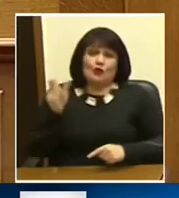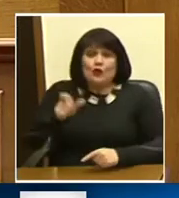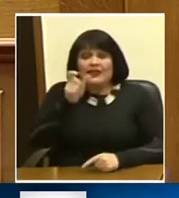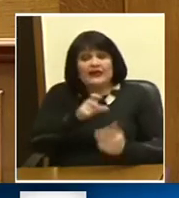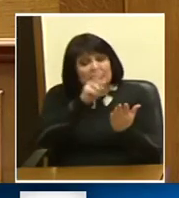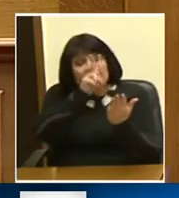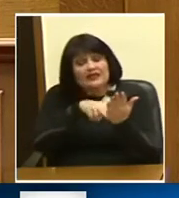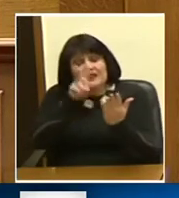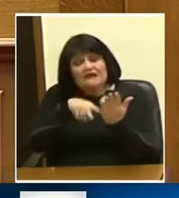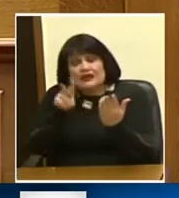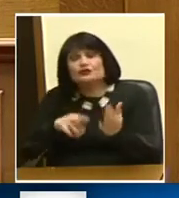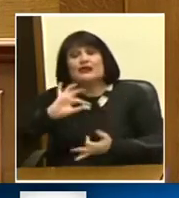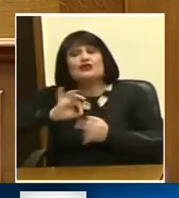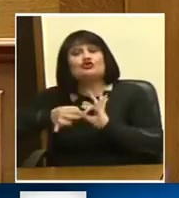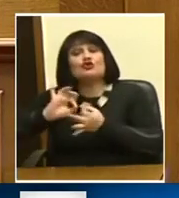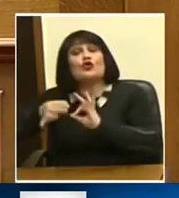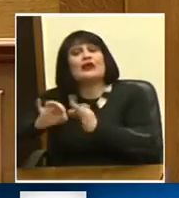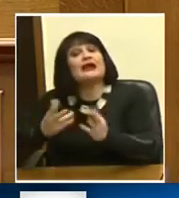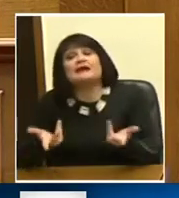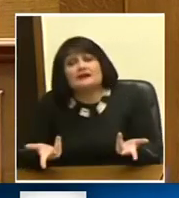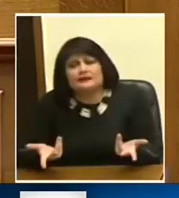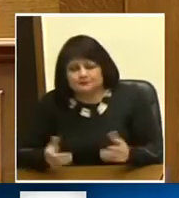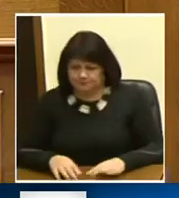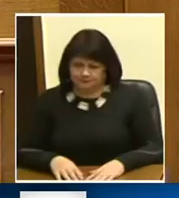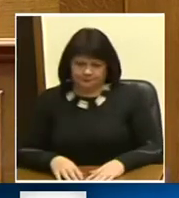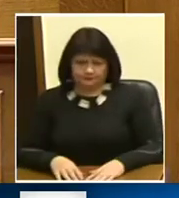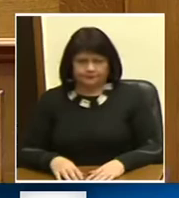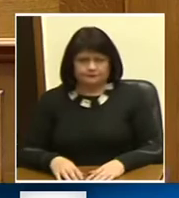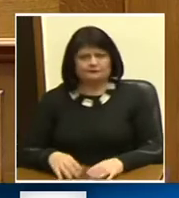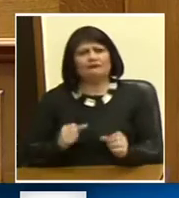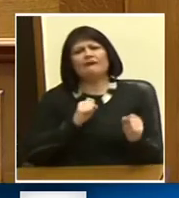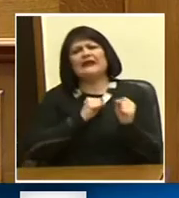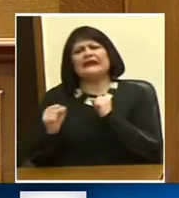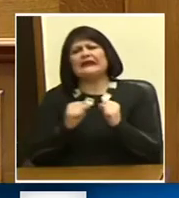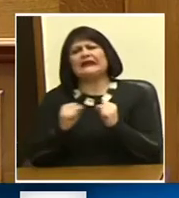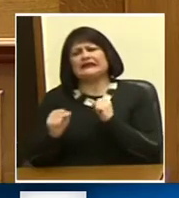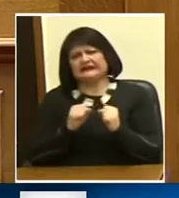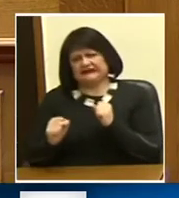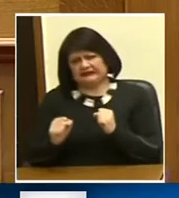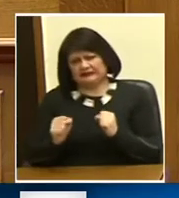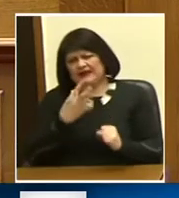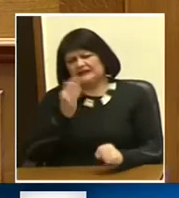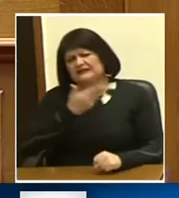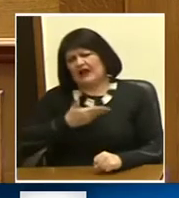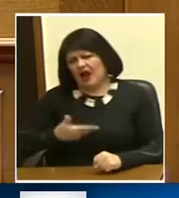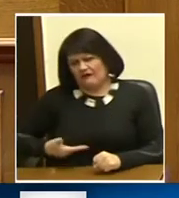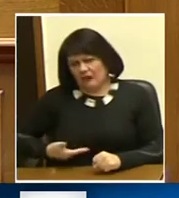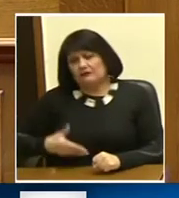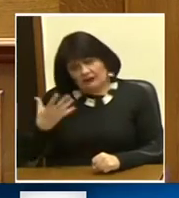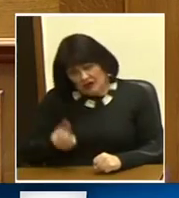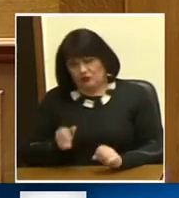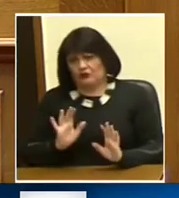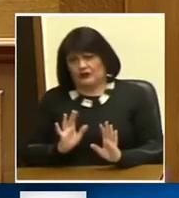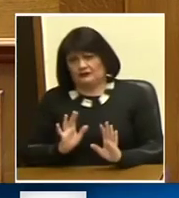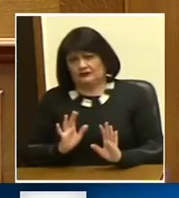την ιστορία? Είχαμε μία μεγάλη κρίση, μία τραυματική κρίση. Είχαμε σε